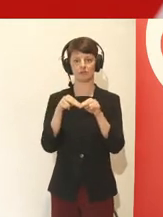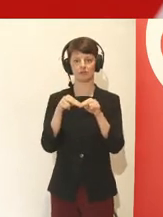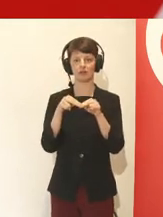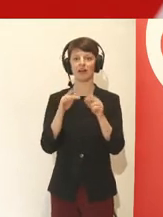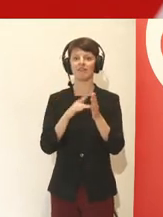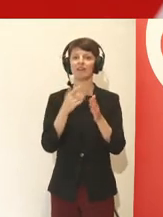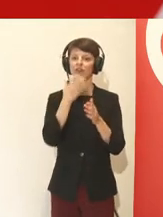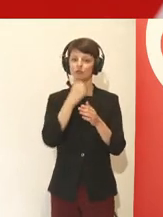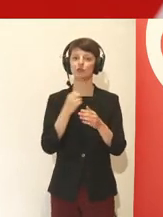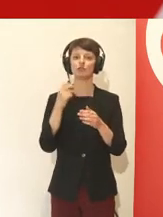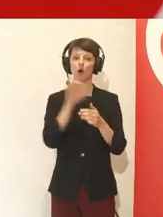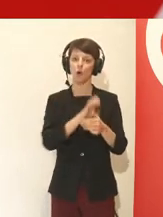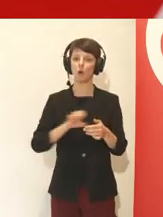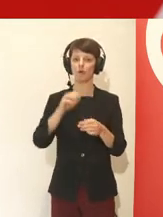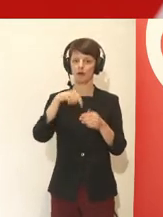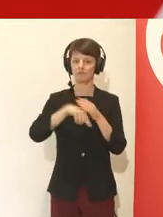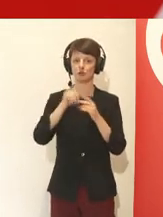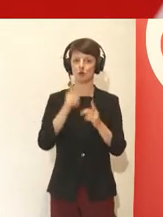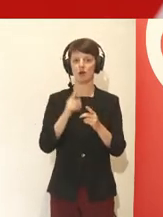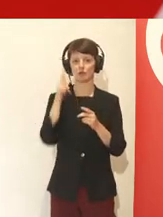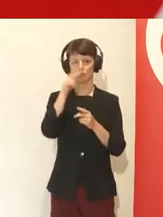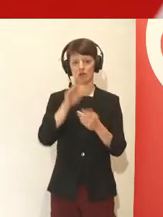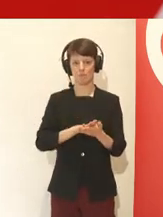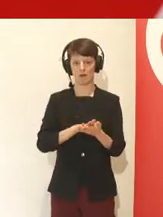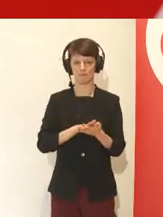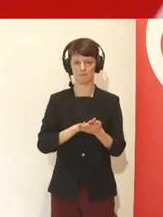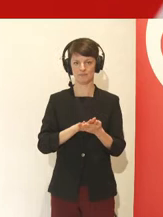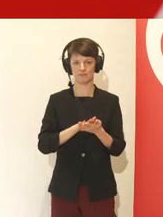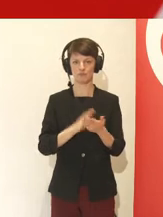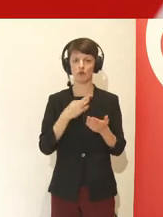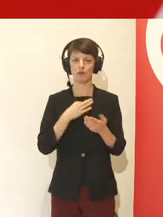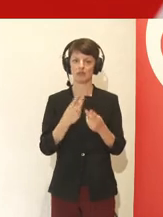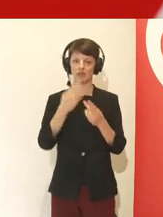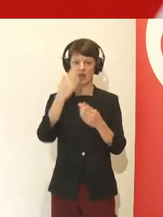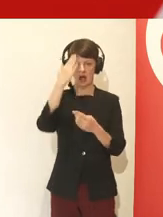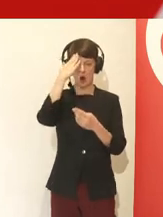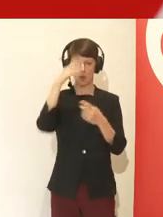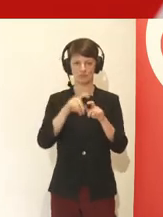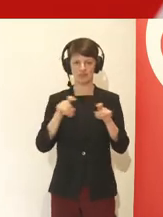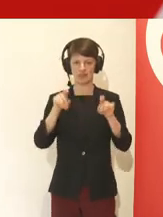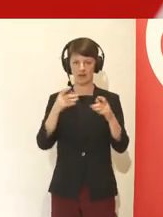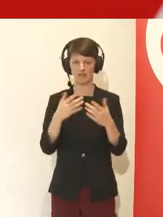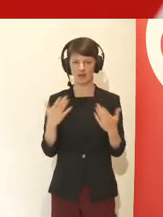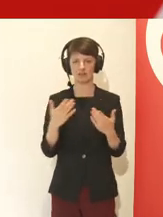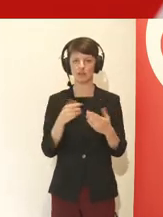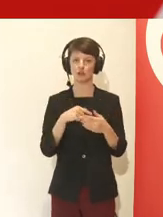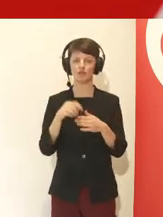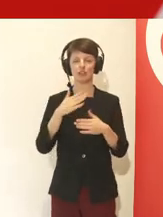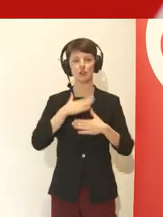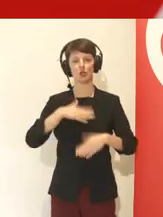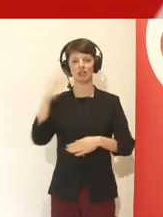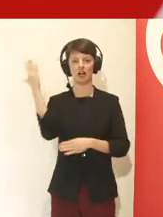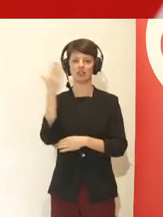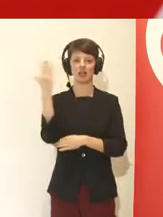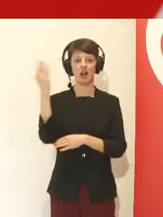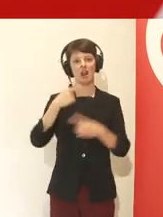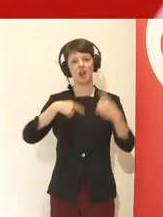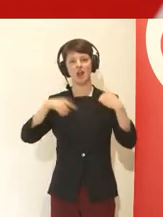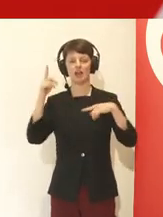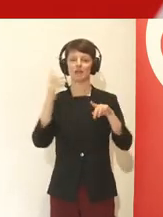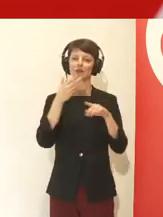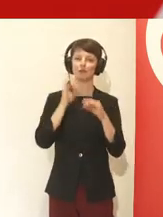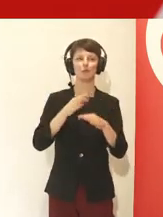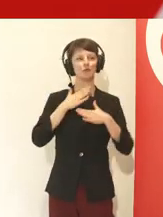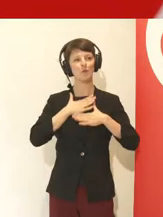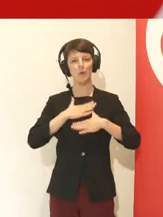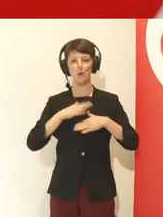soziales europa für mich ist zentral dass das keine sache ist für sonntagsreden dass man sich nicht einfach gut